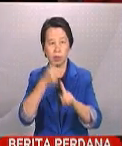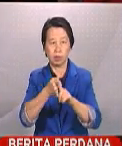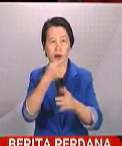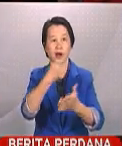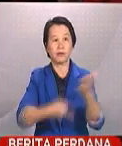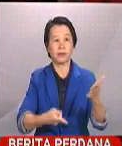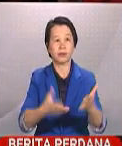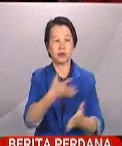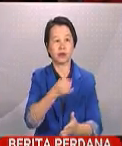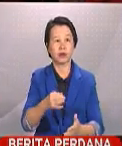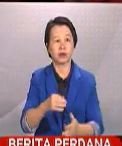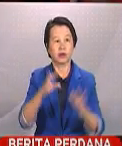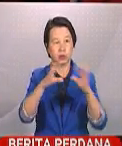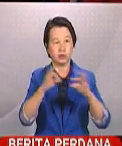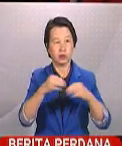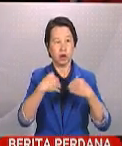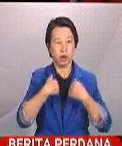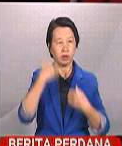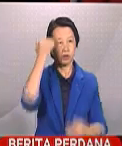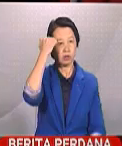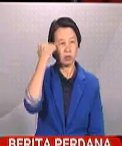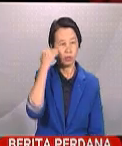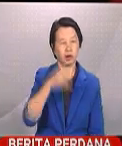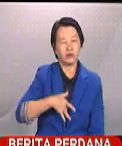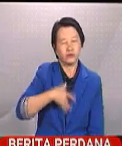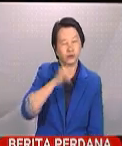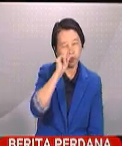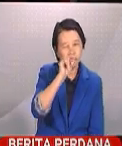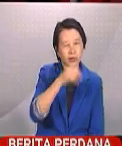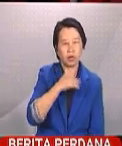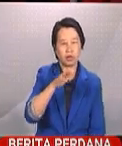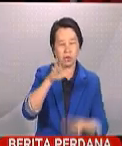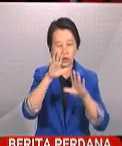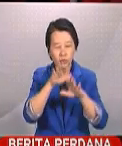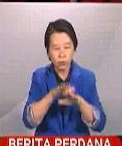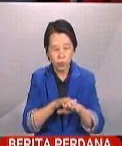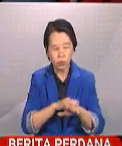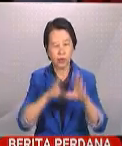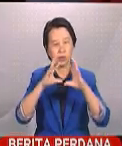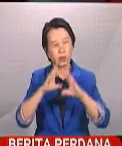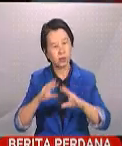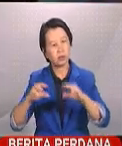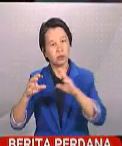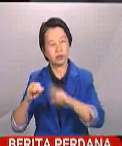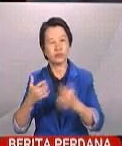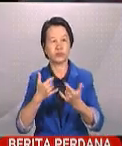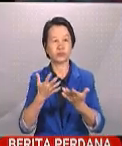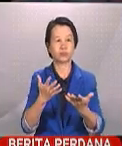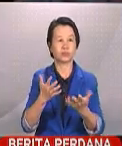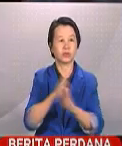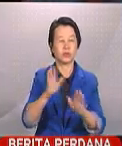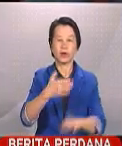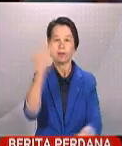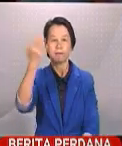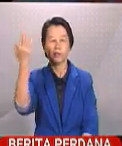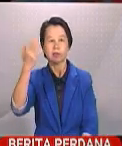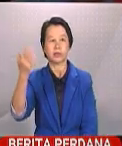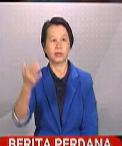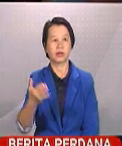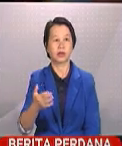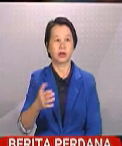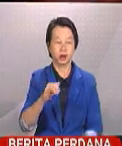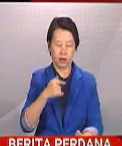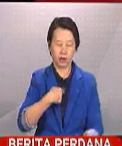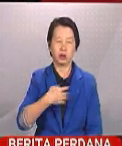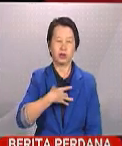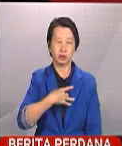So macam cerita ni dia macam ada Korea punya feel sikit yang macam slow momentum build, bukan yang biasa atau usual. Benda tu